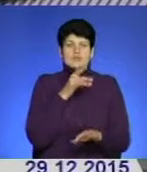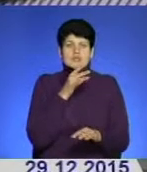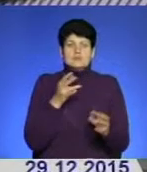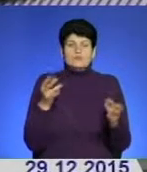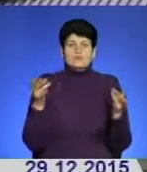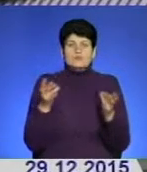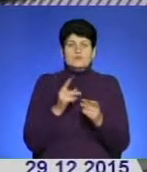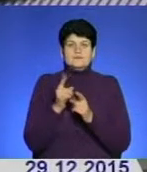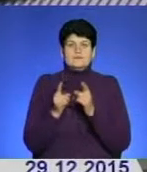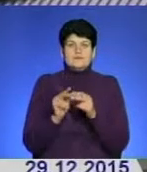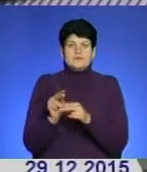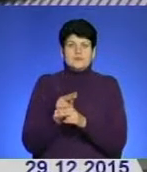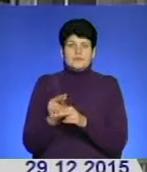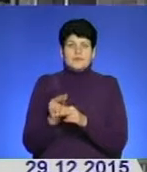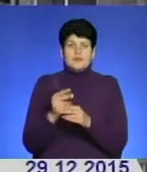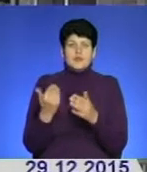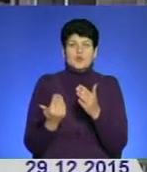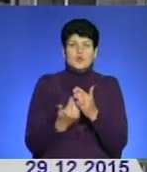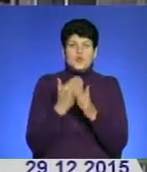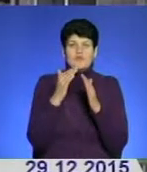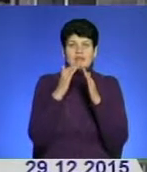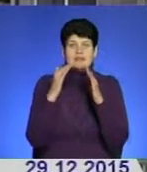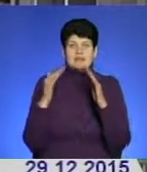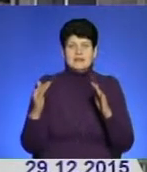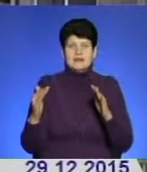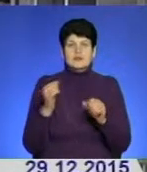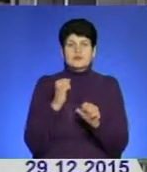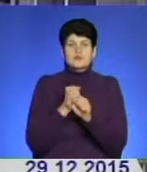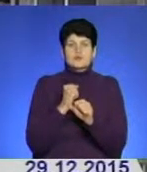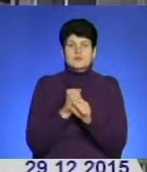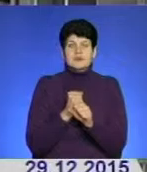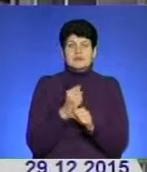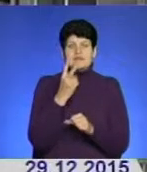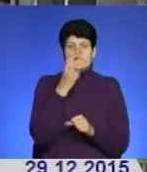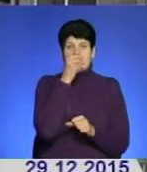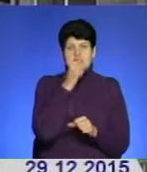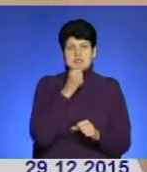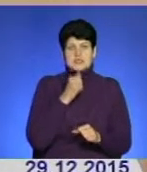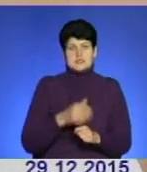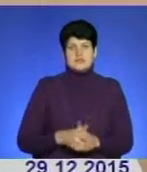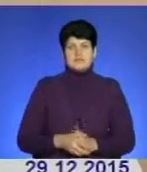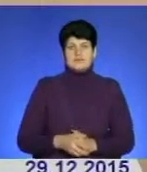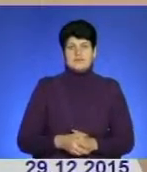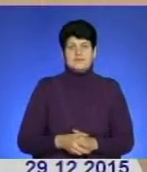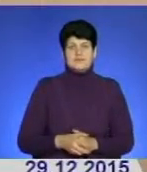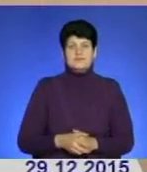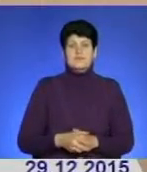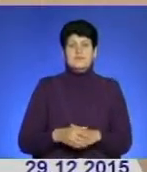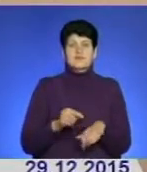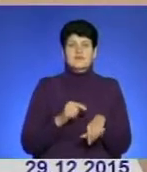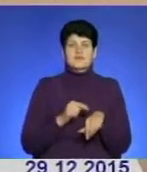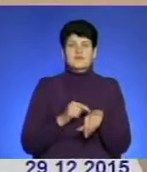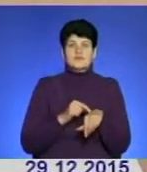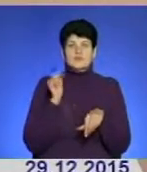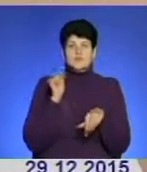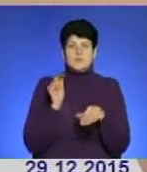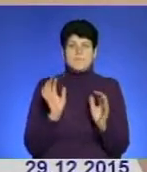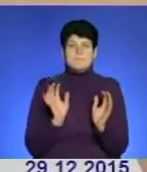потребував реконструкції. Новий дах над приміщенням зробили за 2 місяці. Відчули